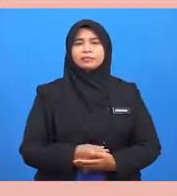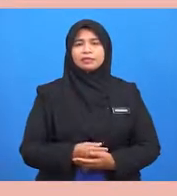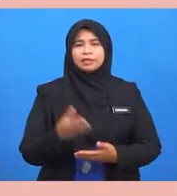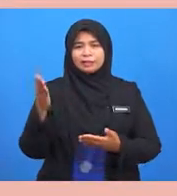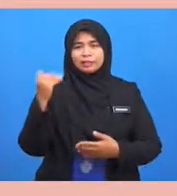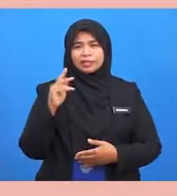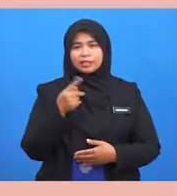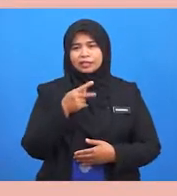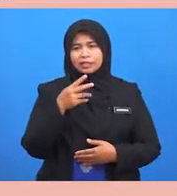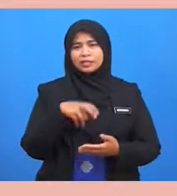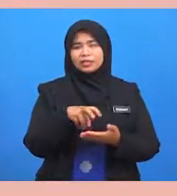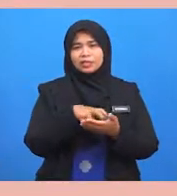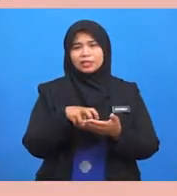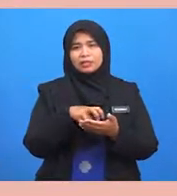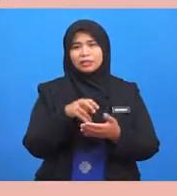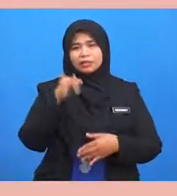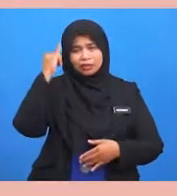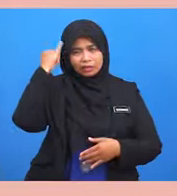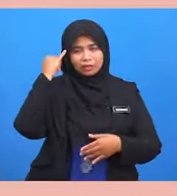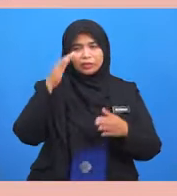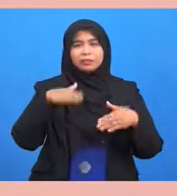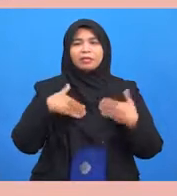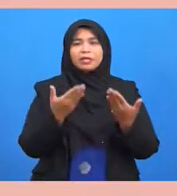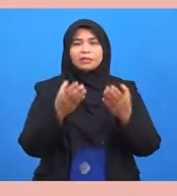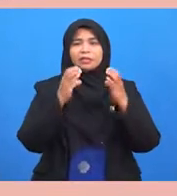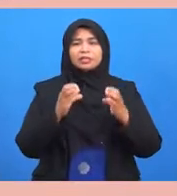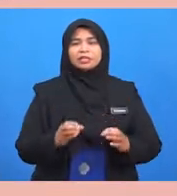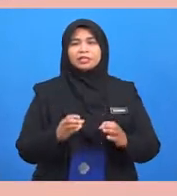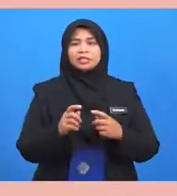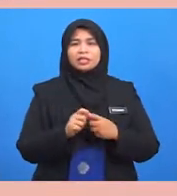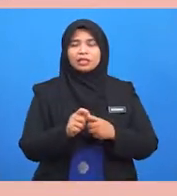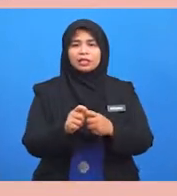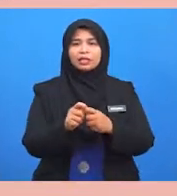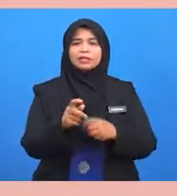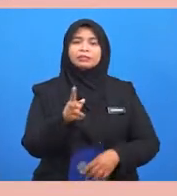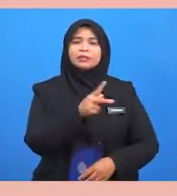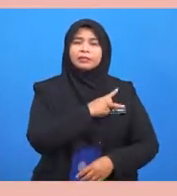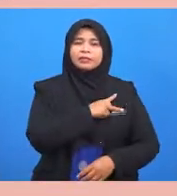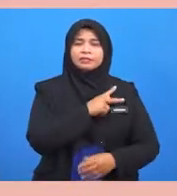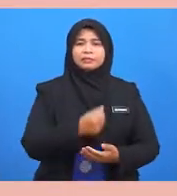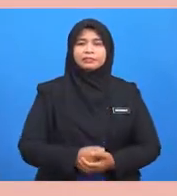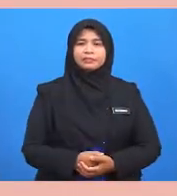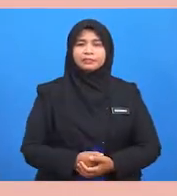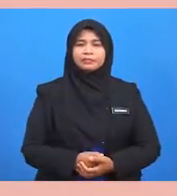Mari kita terukai ilmu bagaimana cara mentaati pemimpin itu.